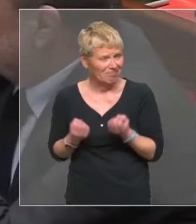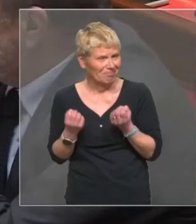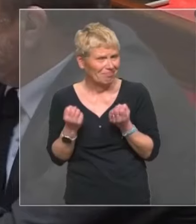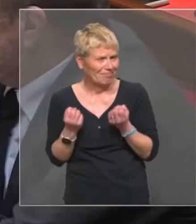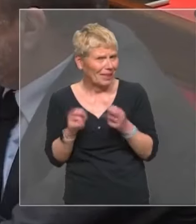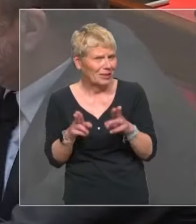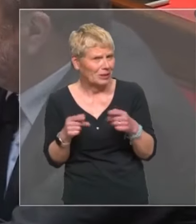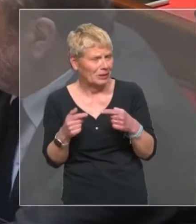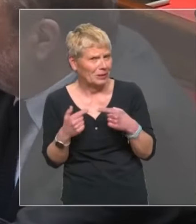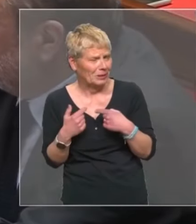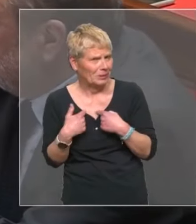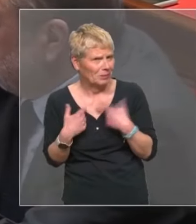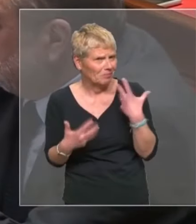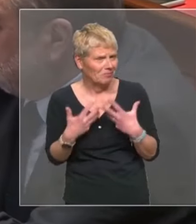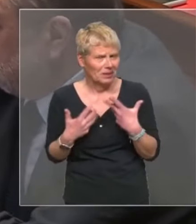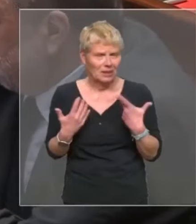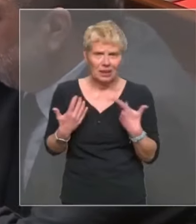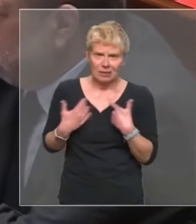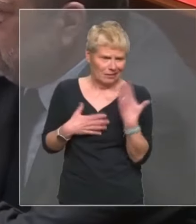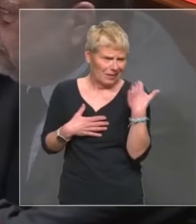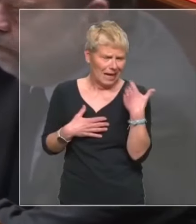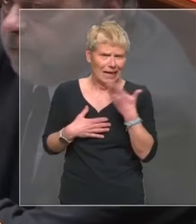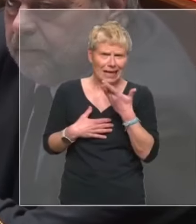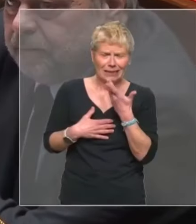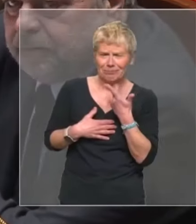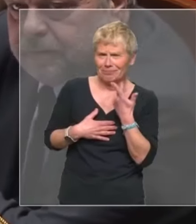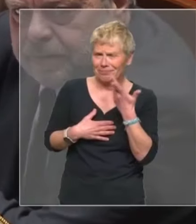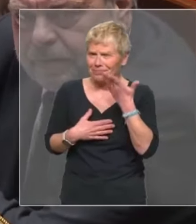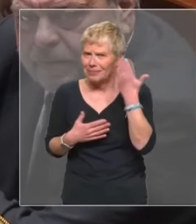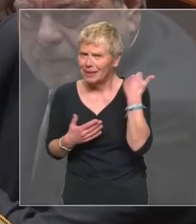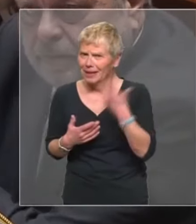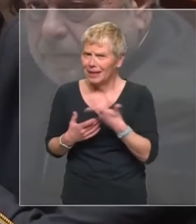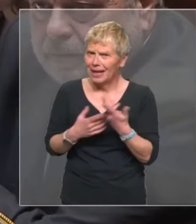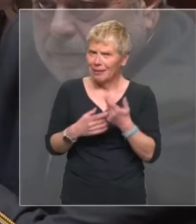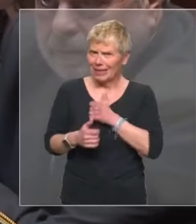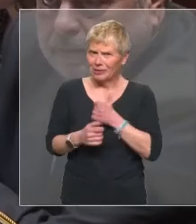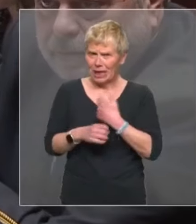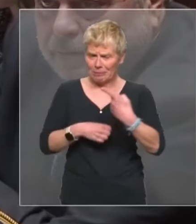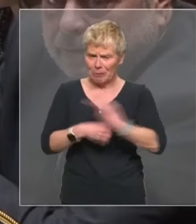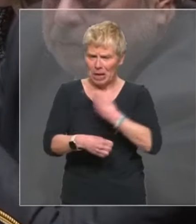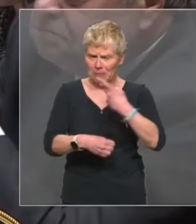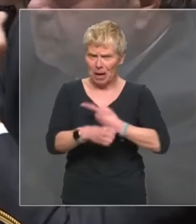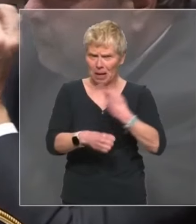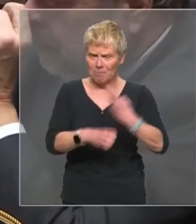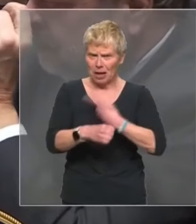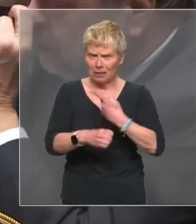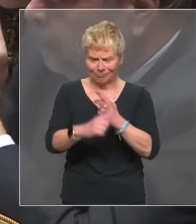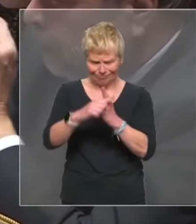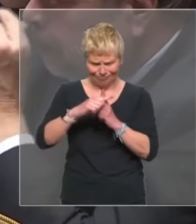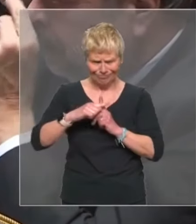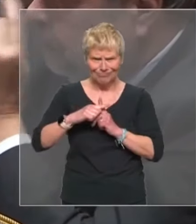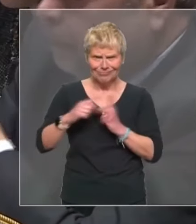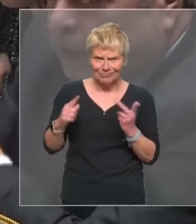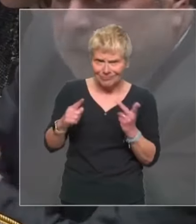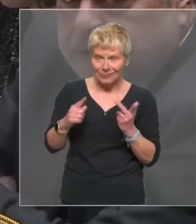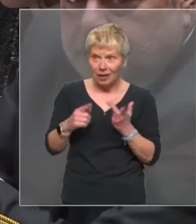monsieur le député car j'ai eu l'occasion de vous lire récemment je ne suis pas sûr que les attaques personnelles d'autant qu'elles ne sont